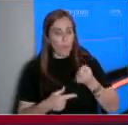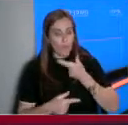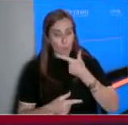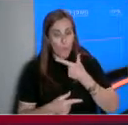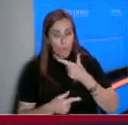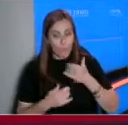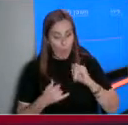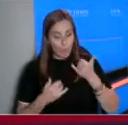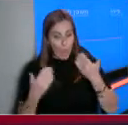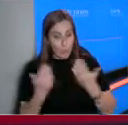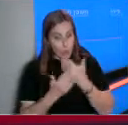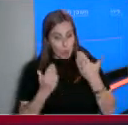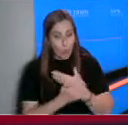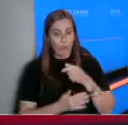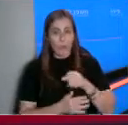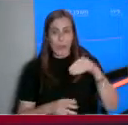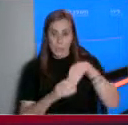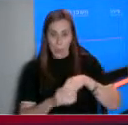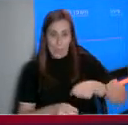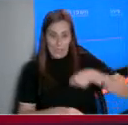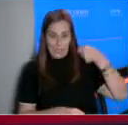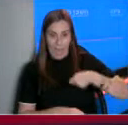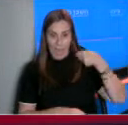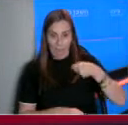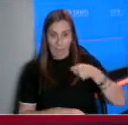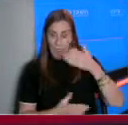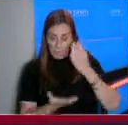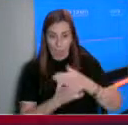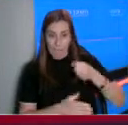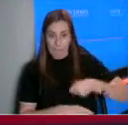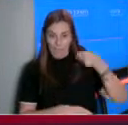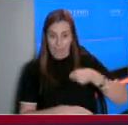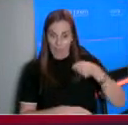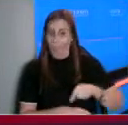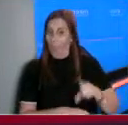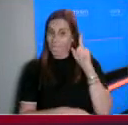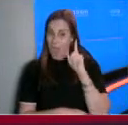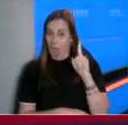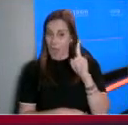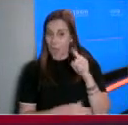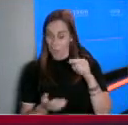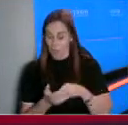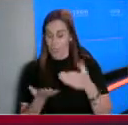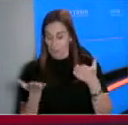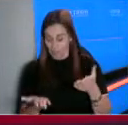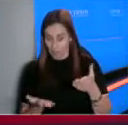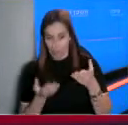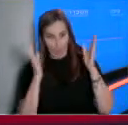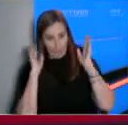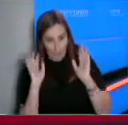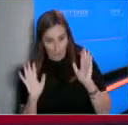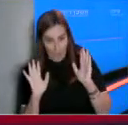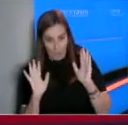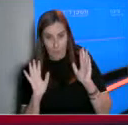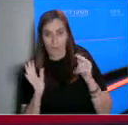והתרופות המתקדמות ביותר נכנסו כבר לסל, הם כבר בסל, אבל, ובשביל זה התכנסנו... רגע,